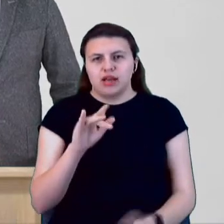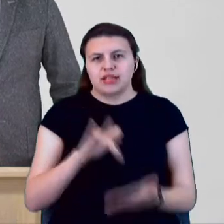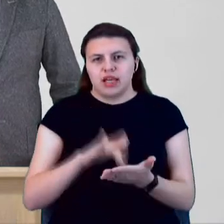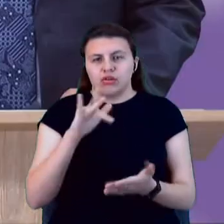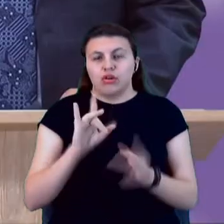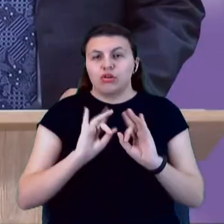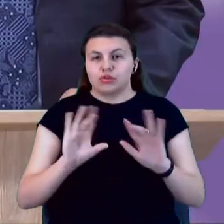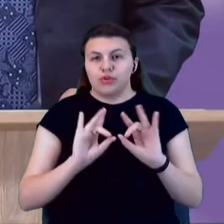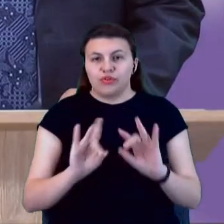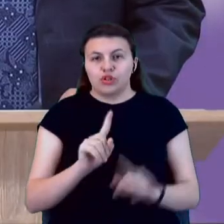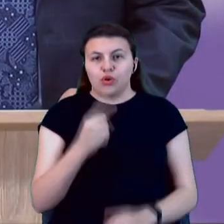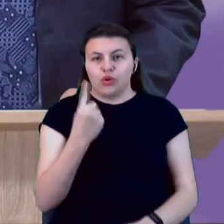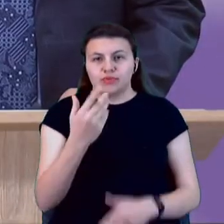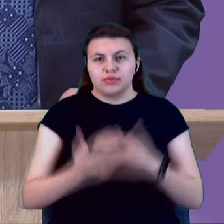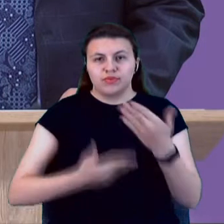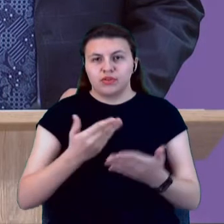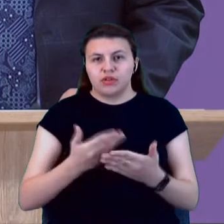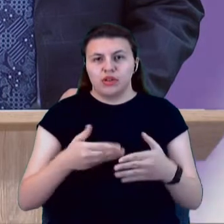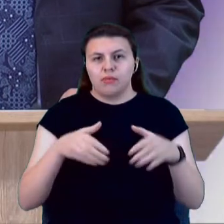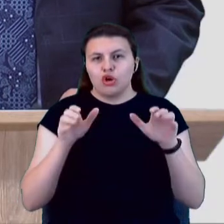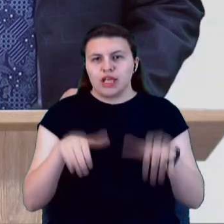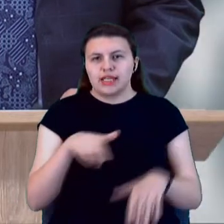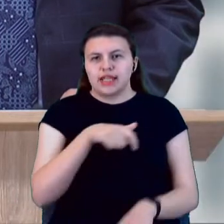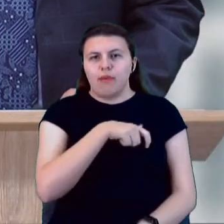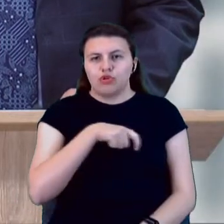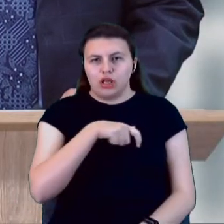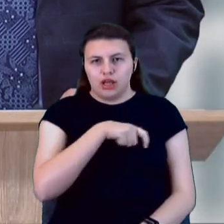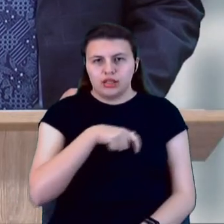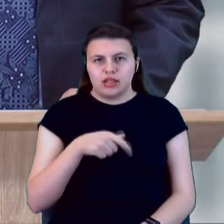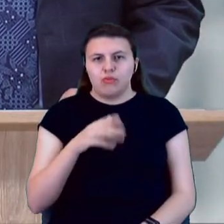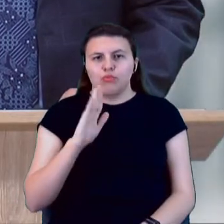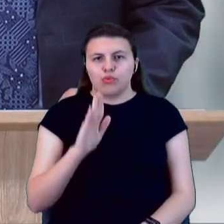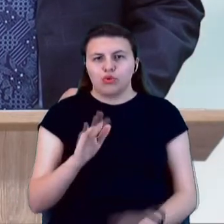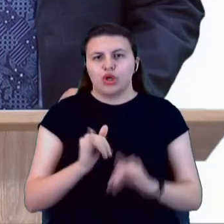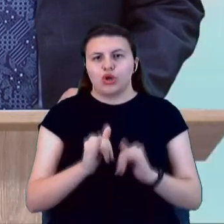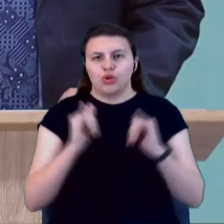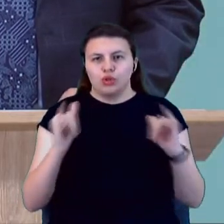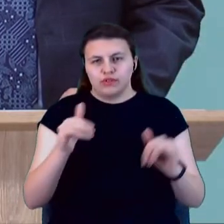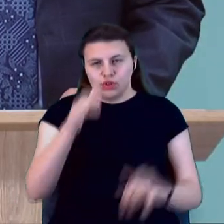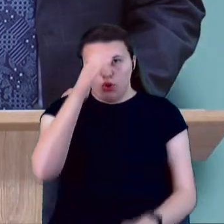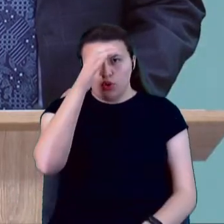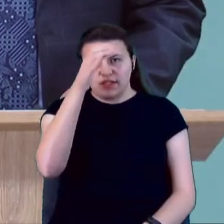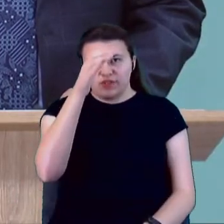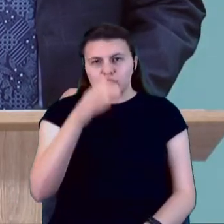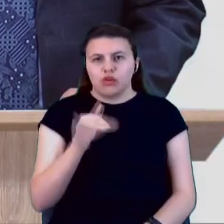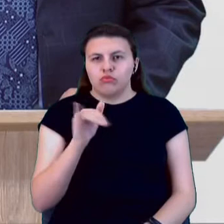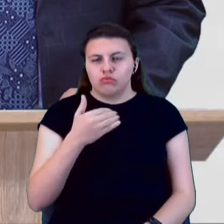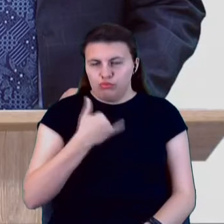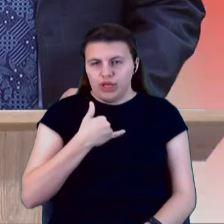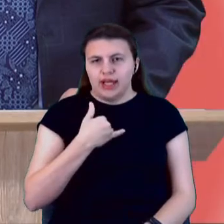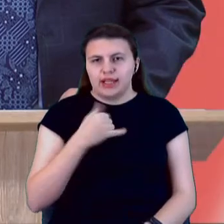одним з ваших кроків на посаді депутата стане розвиток освіти. У мене до вас